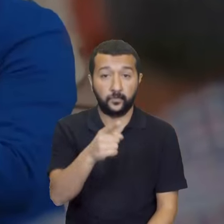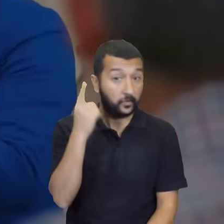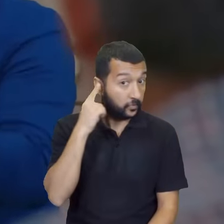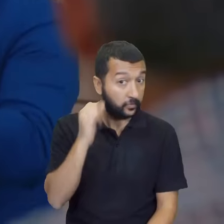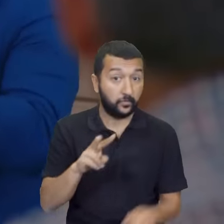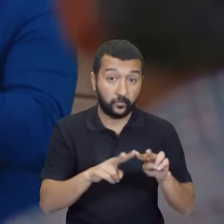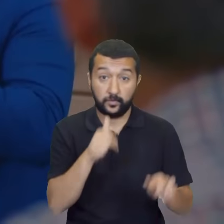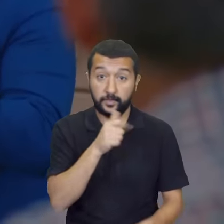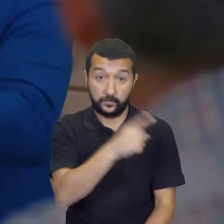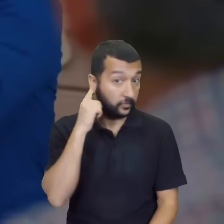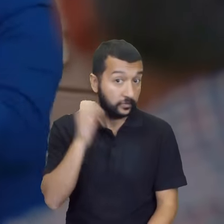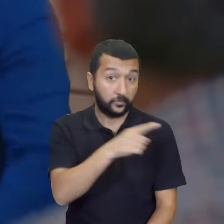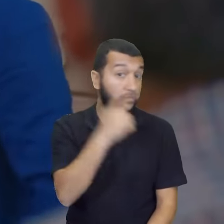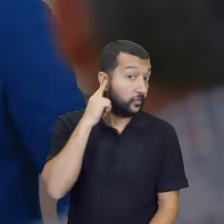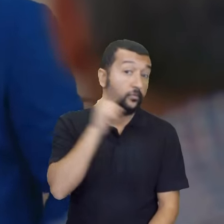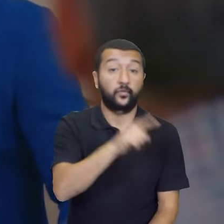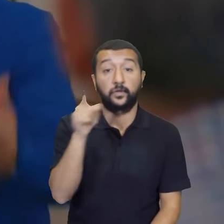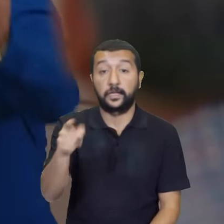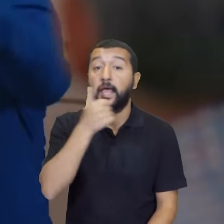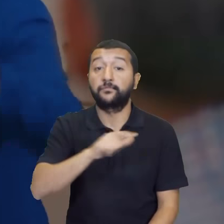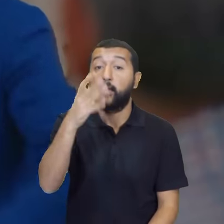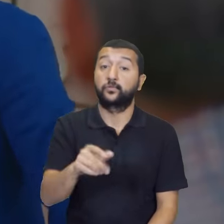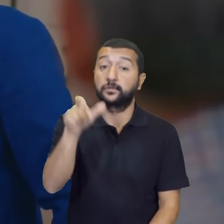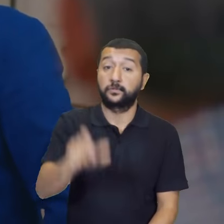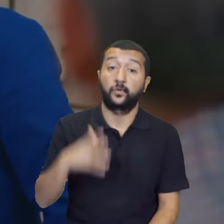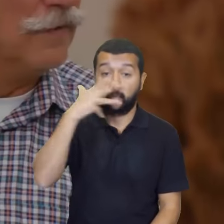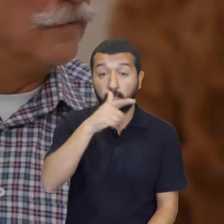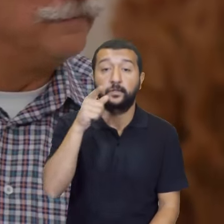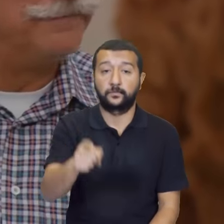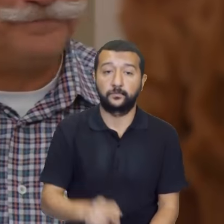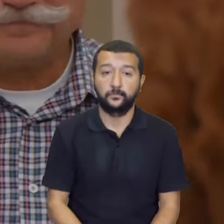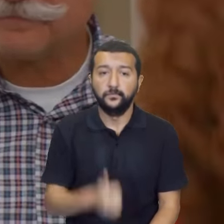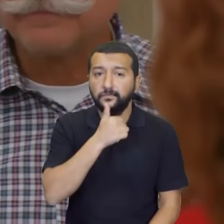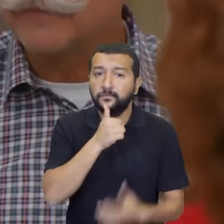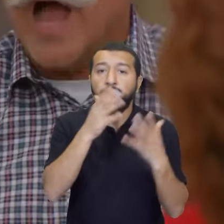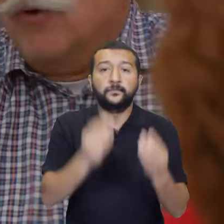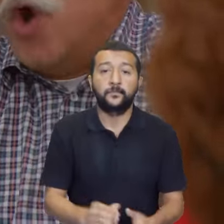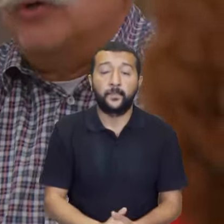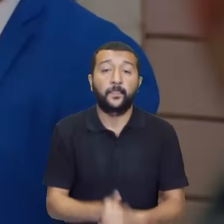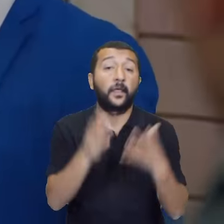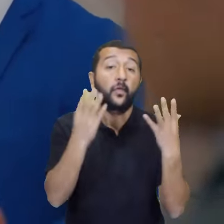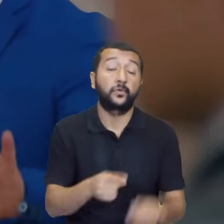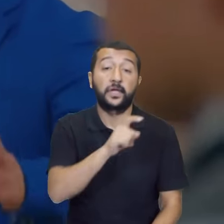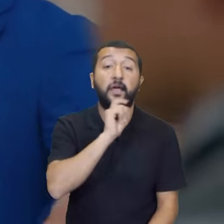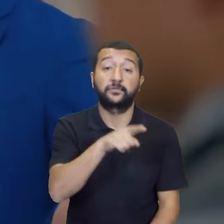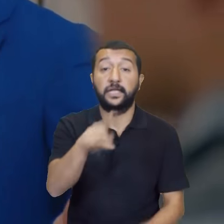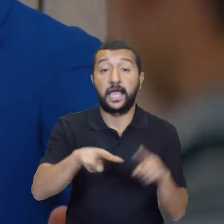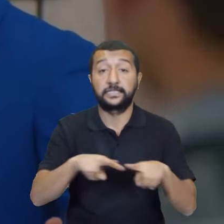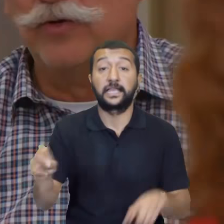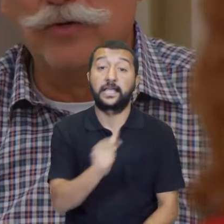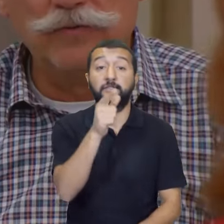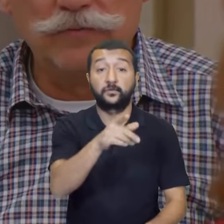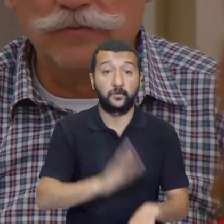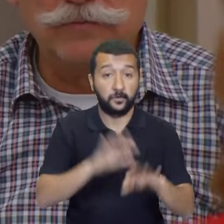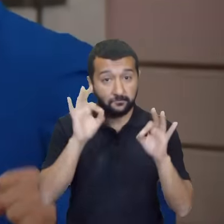Duyuyorsun değil mi Münir Bey? Duyuyorsun. Duy bunları. Abi olacaksın bir de. Utan, utan. Baba ne oluyor? Yahu ne olacak? Amcan Ayşen'i